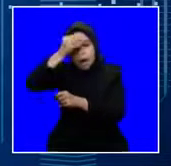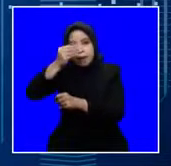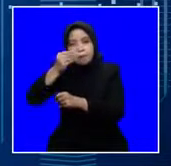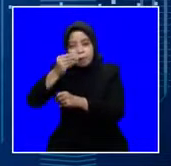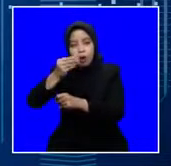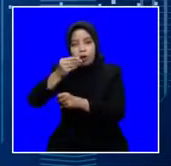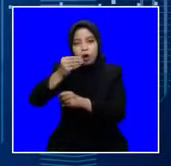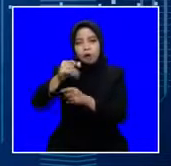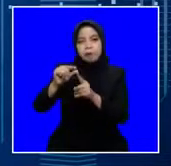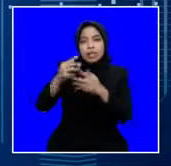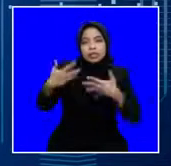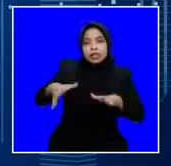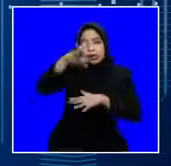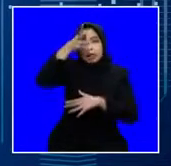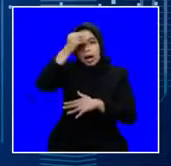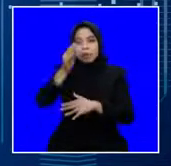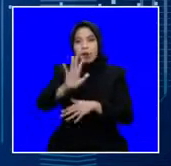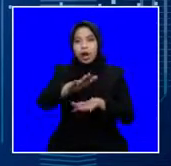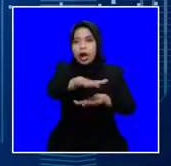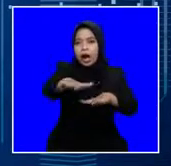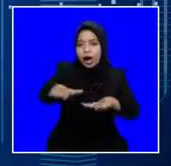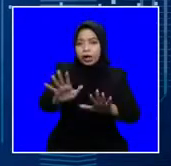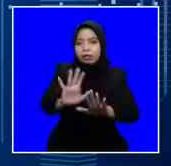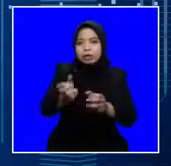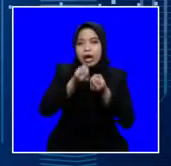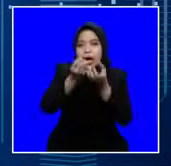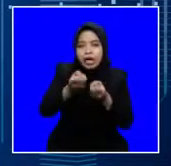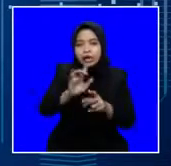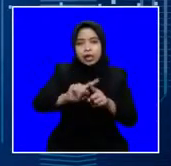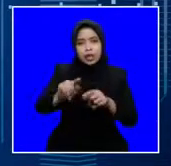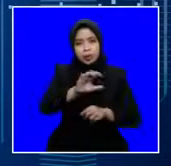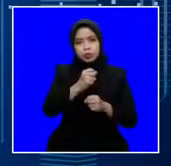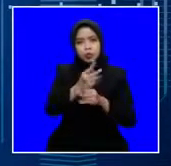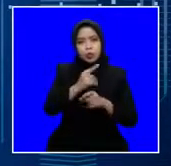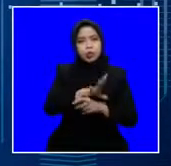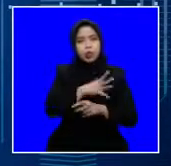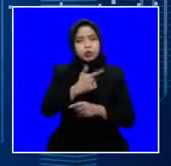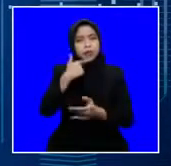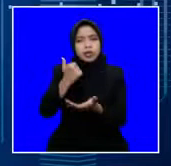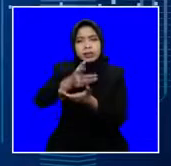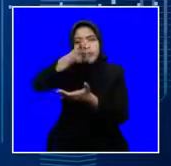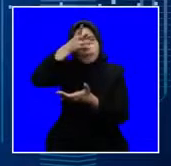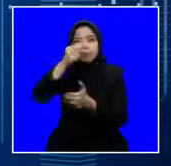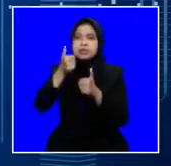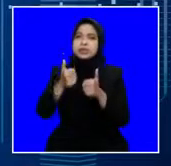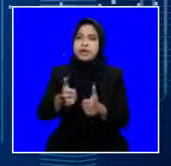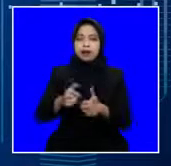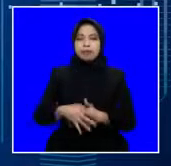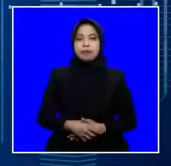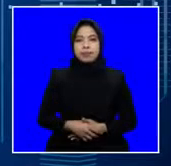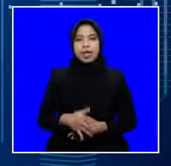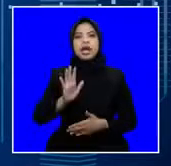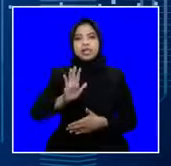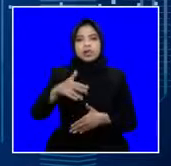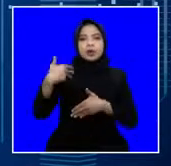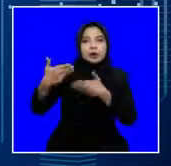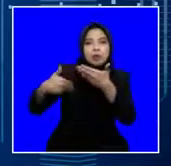di bukan hanya peserta didik, tapi juga guru dan dosen. Jadi nanti kita akan melihat bagaimana